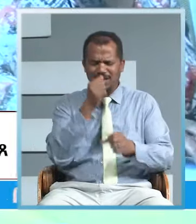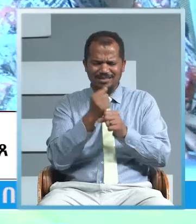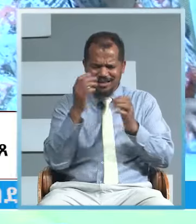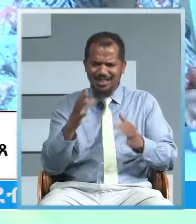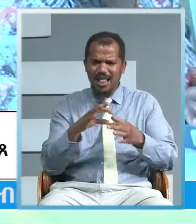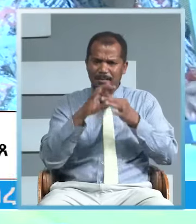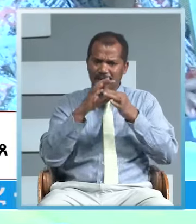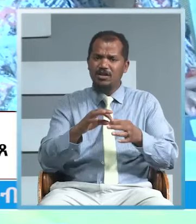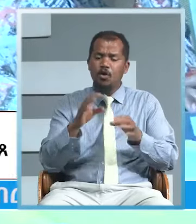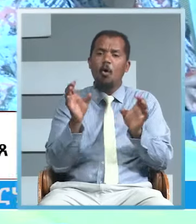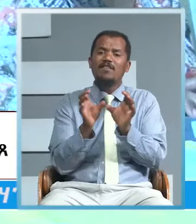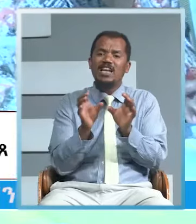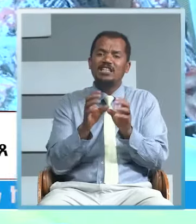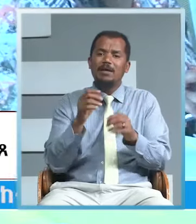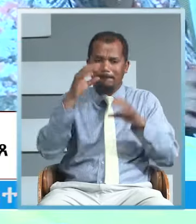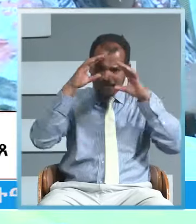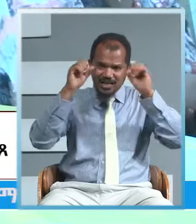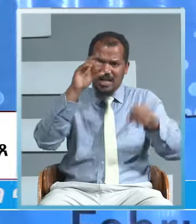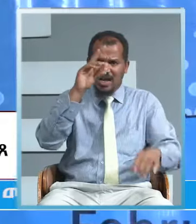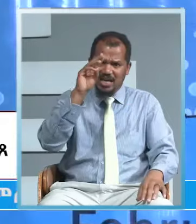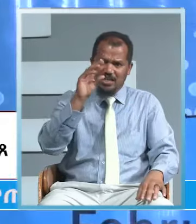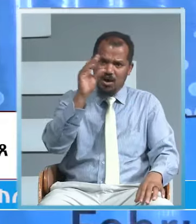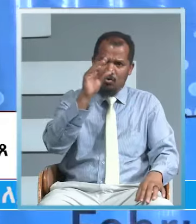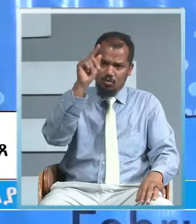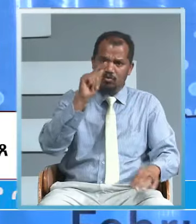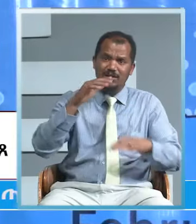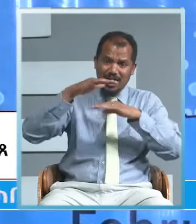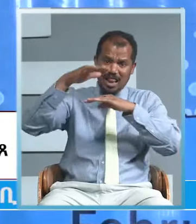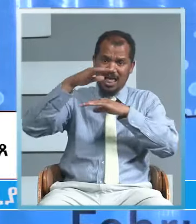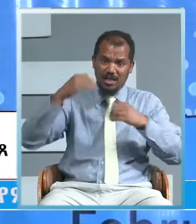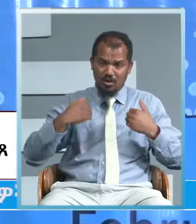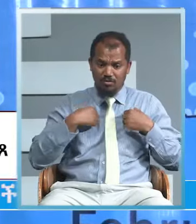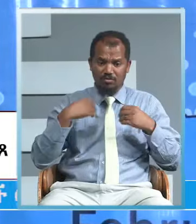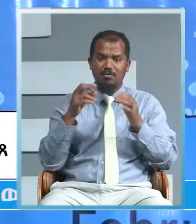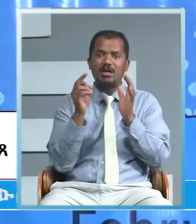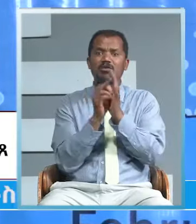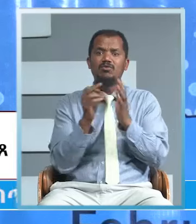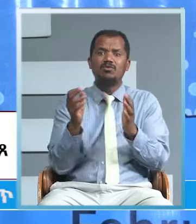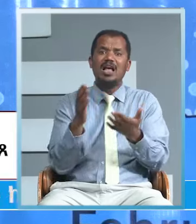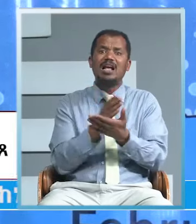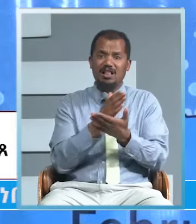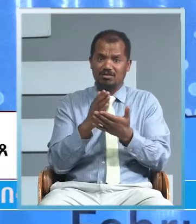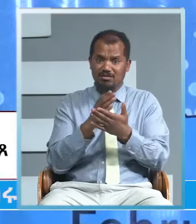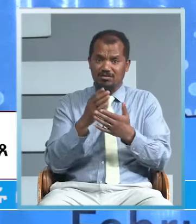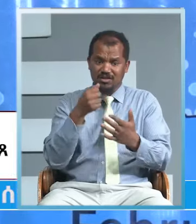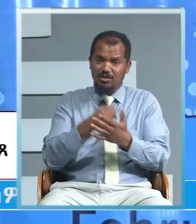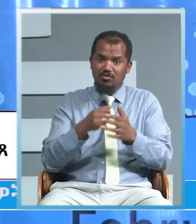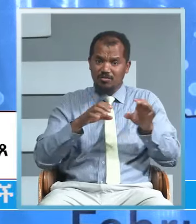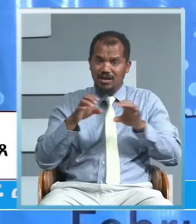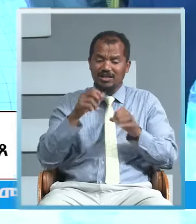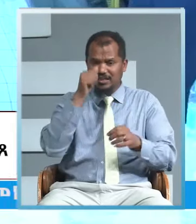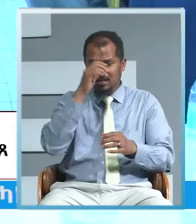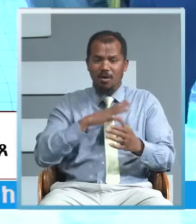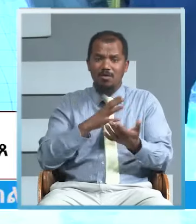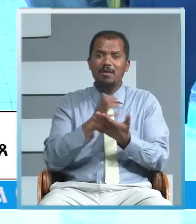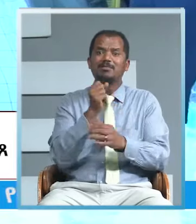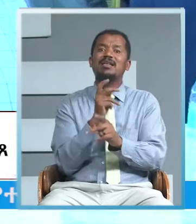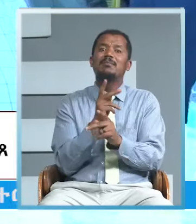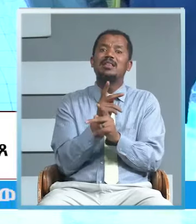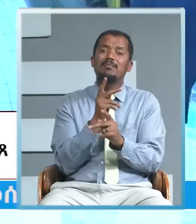ሰራተኛ ማህበራት ኮንፌዴሬሽን ፕሬዝዳንት ካሳሁን ፎሎ ከላይ የተጠቀሱትን በህጉ ተካተው እንዲጸድቁ ማድረግ የሰብአዊ መብትን